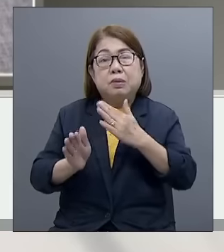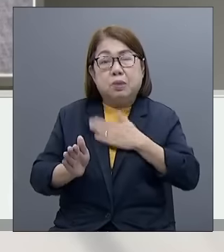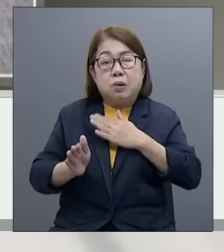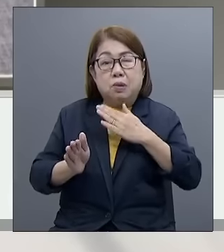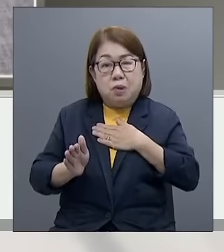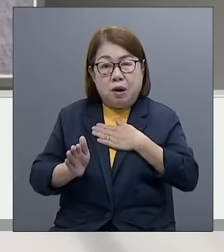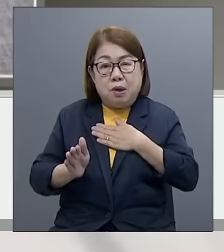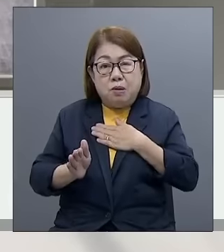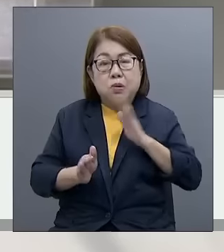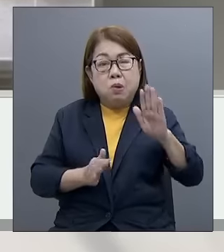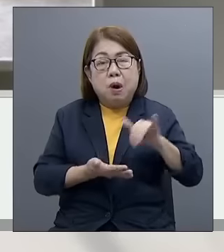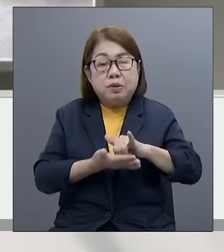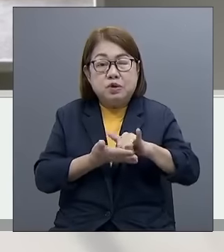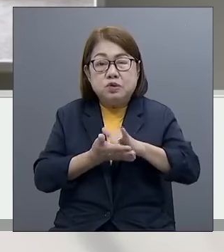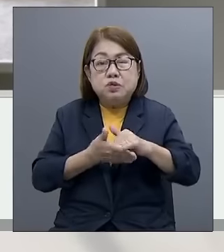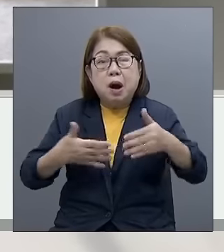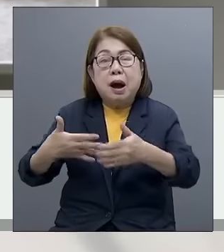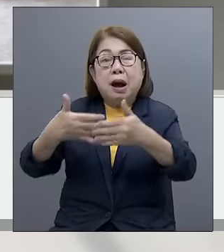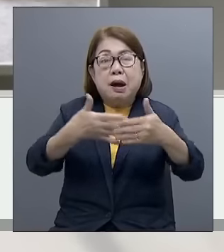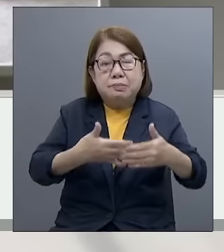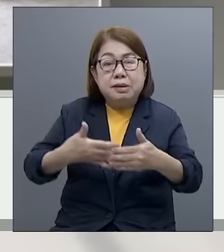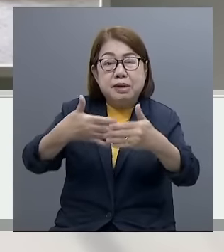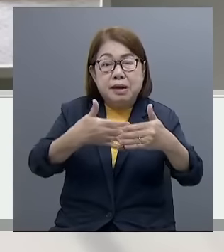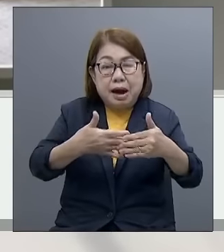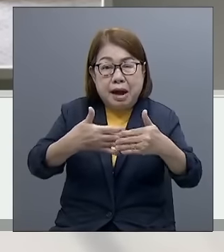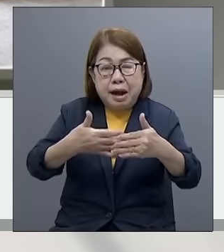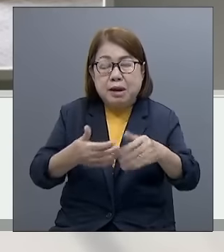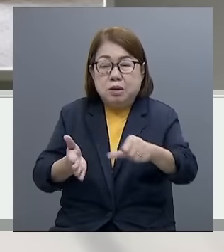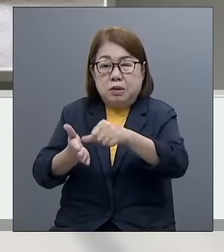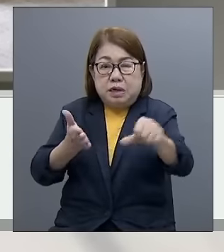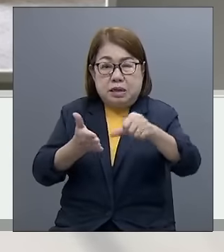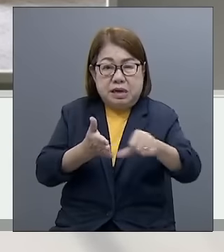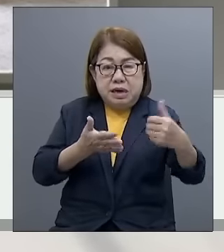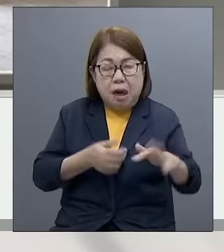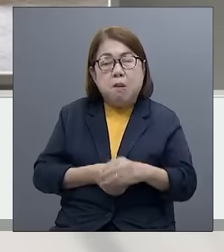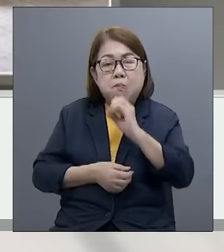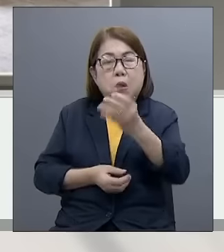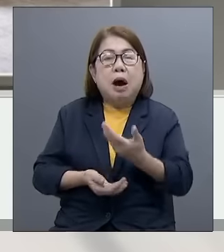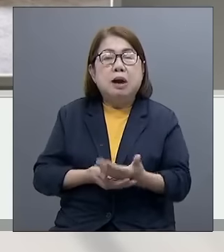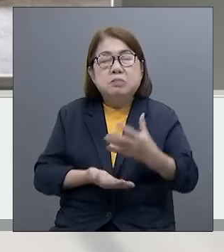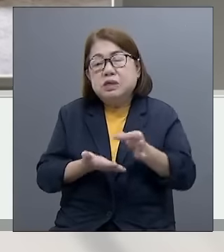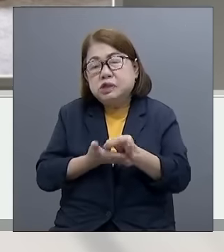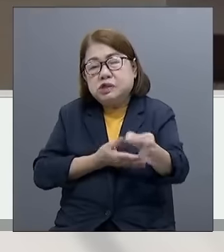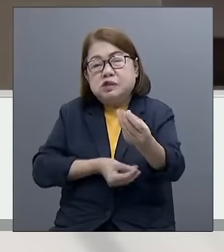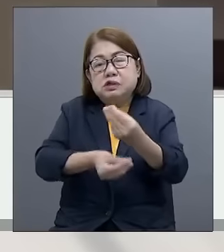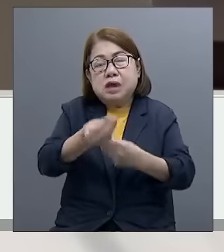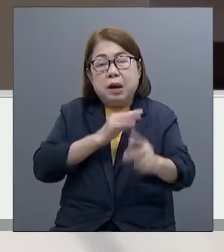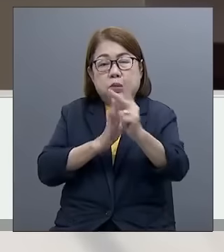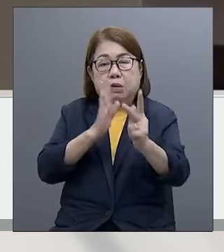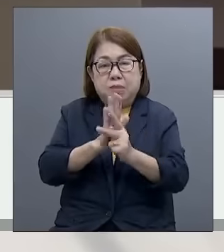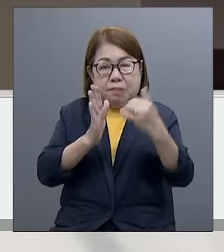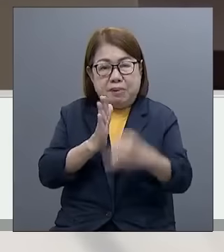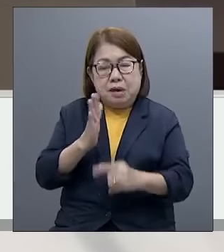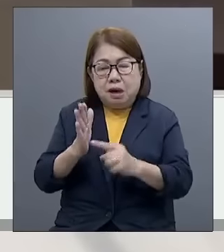นิวยอร์กใต้ได้แจ้งข้อหากับทางพิพิธภัณฑ์ว่าค้าวัตถุโบราณโดยผิดกฎหมายค่ะตั้งแต่ปี 2562